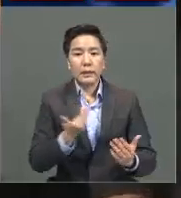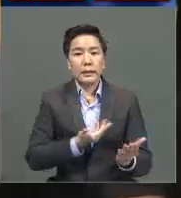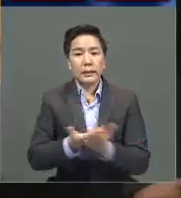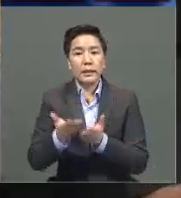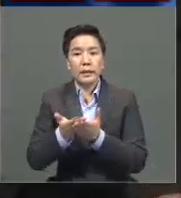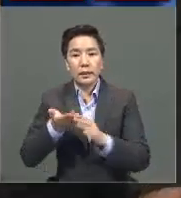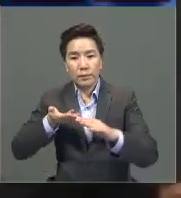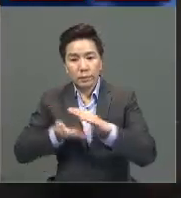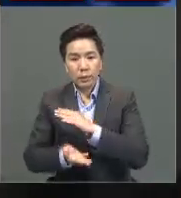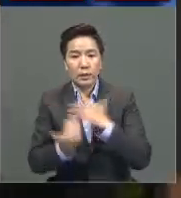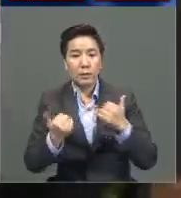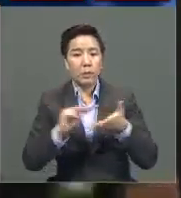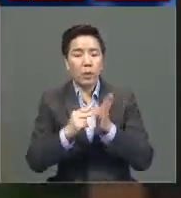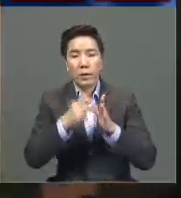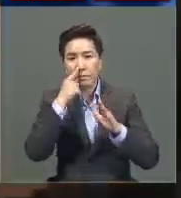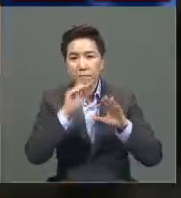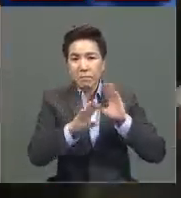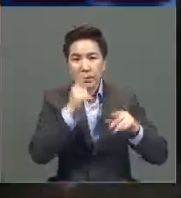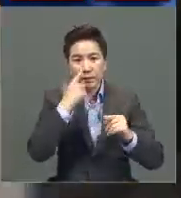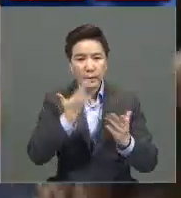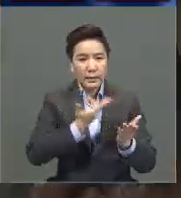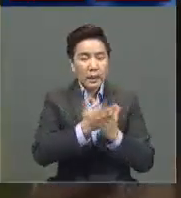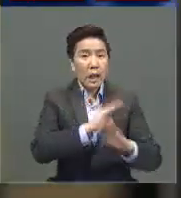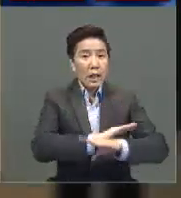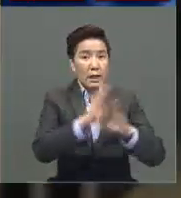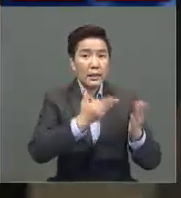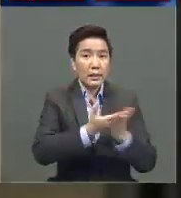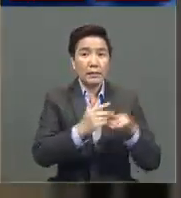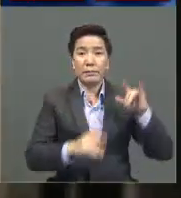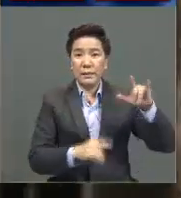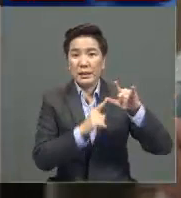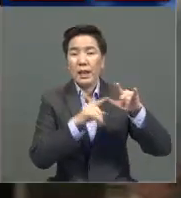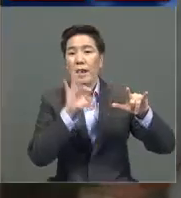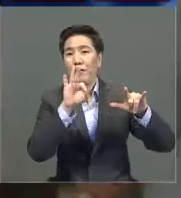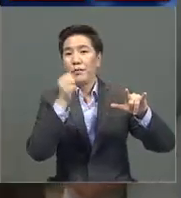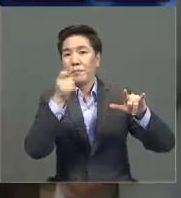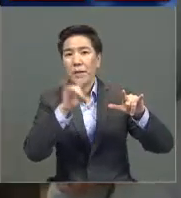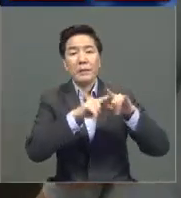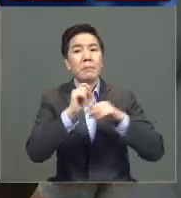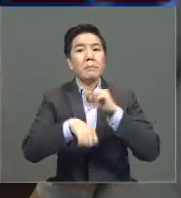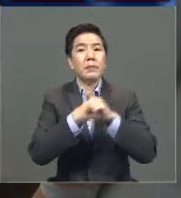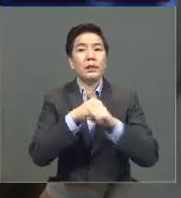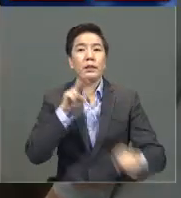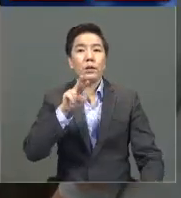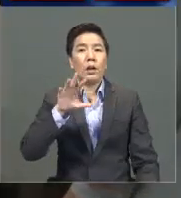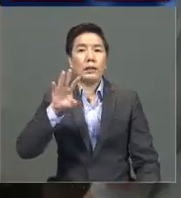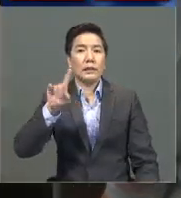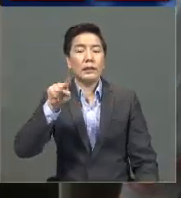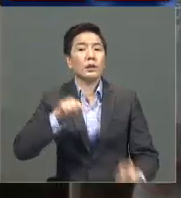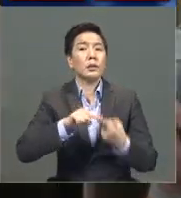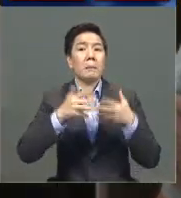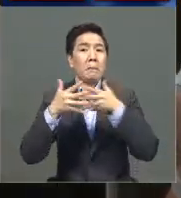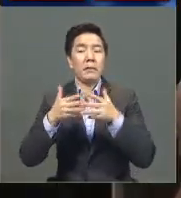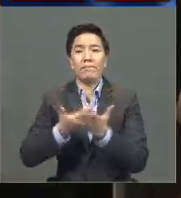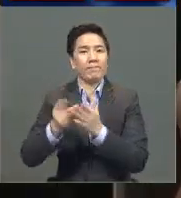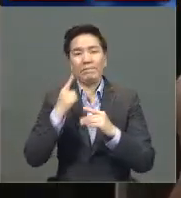จะซื้อเรือดำน้ำเนี่ยไม่สามารถเทียบเคียงกับการยกเลิกการจะซื้อเครื่องบินรบ F-18 เมื่อปี2541จากสห